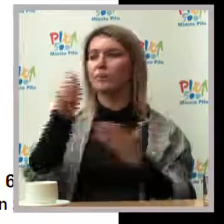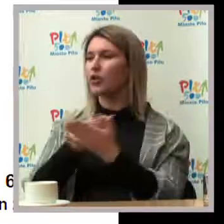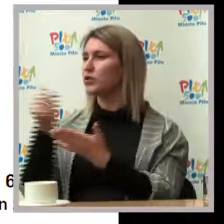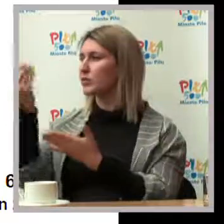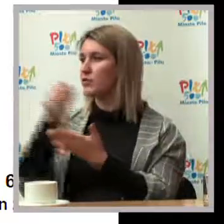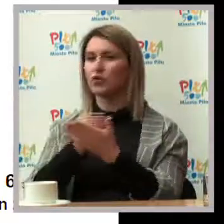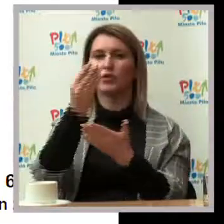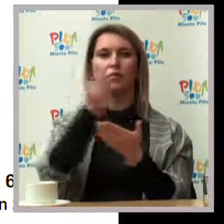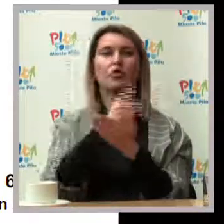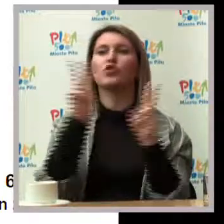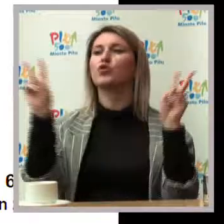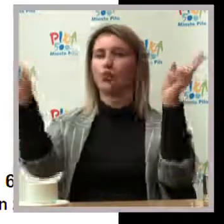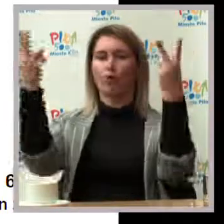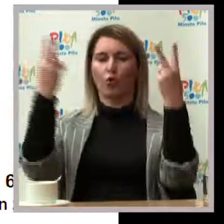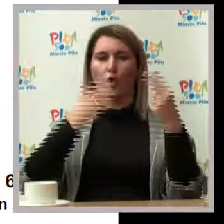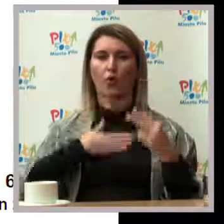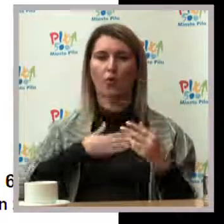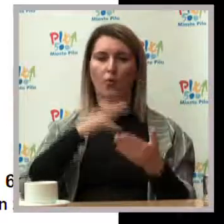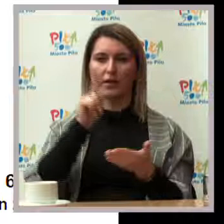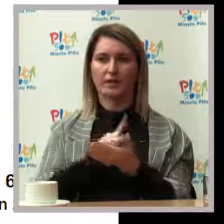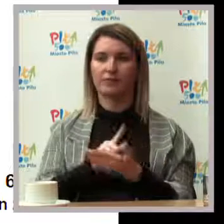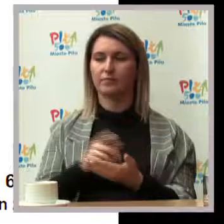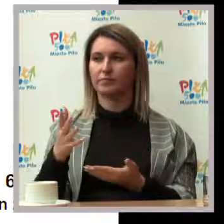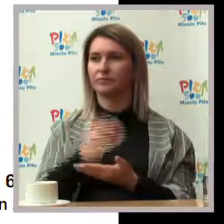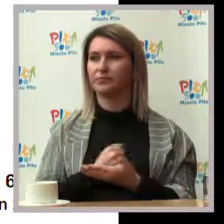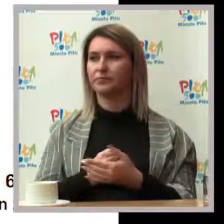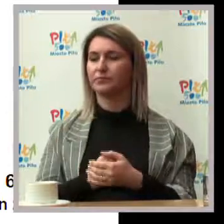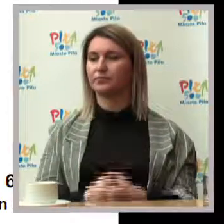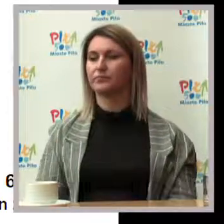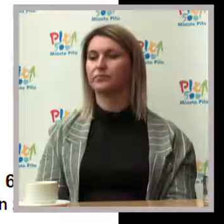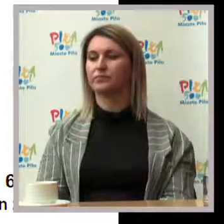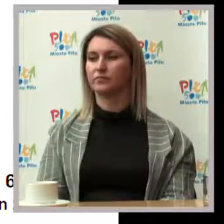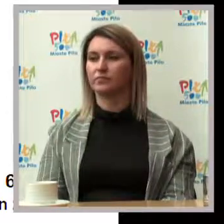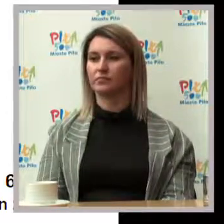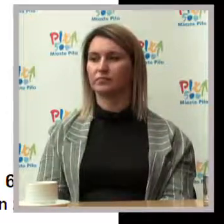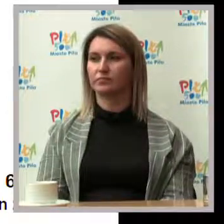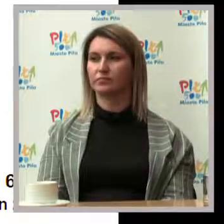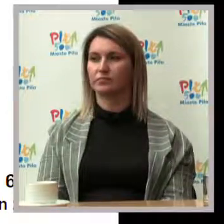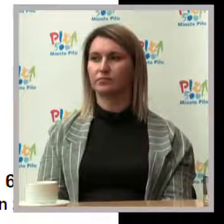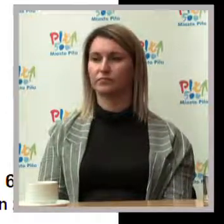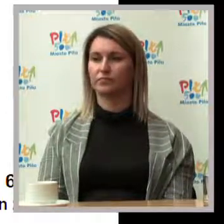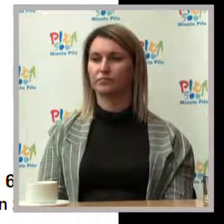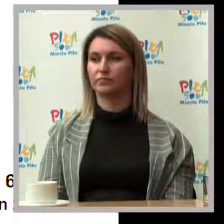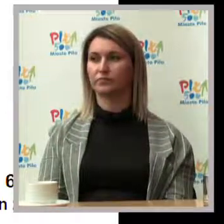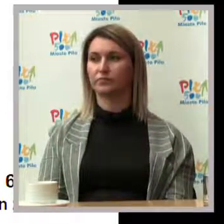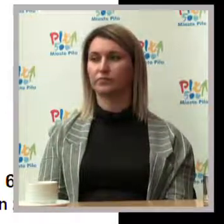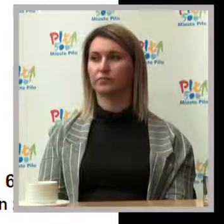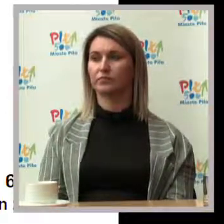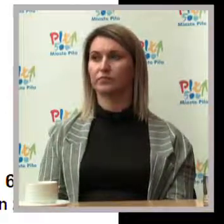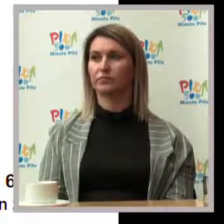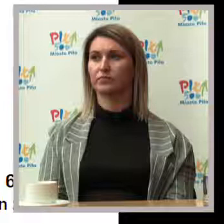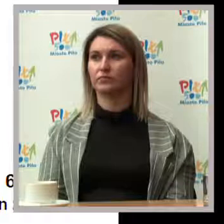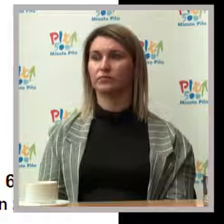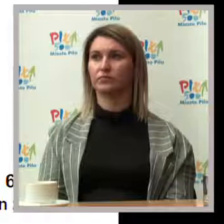Europejskiej. W tych wartościach oczywiście zawarte są też kwoty pozyskane dzięki pieniądzom krajowym, a w